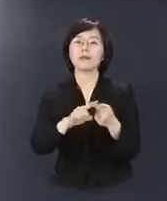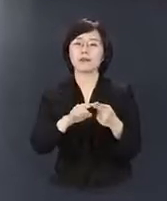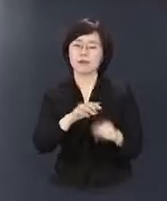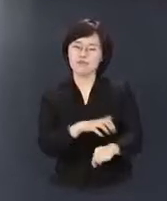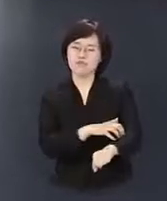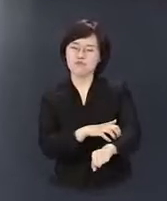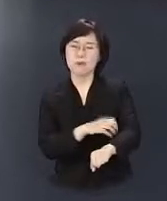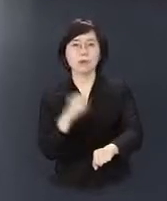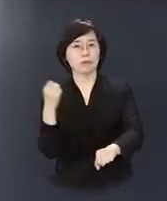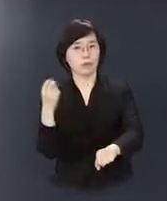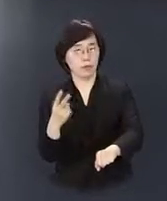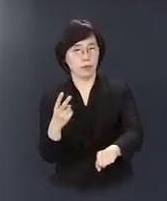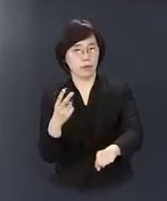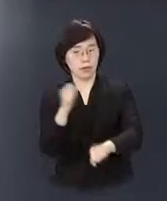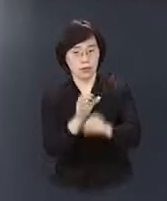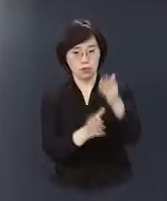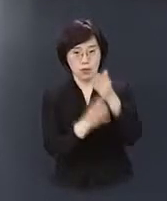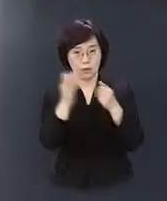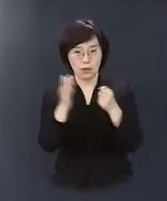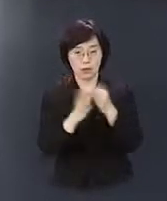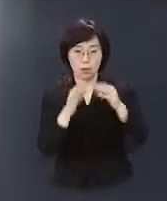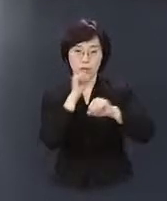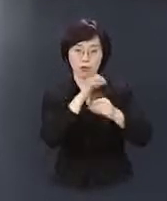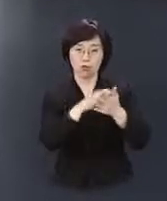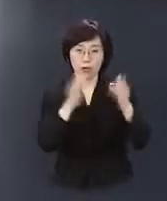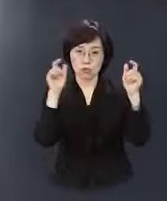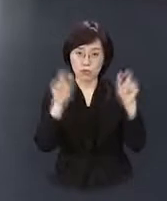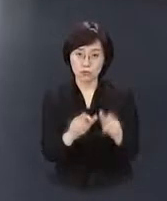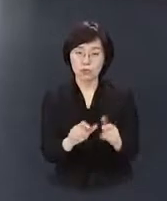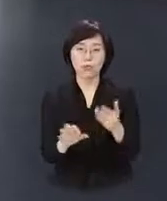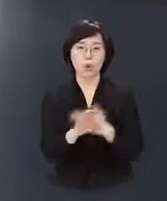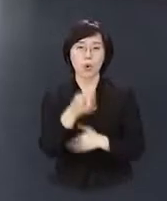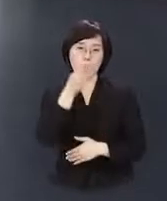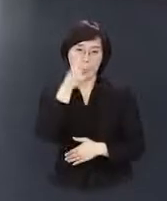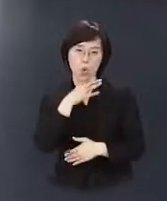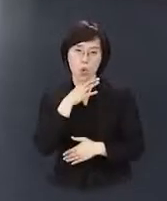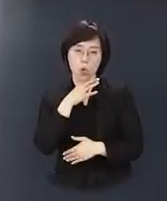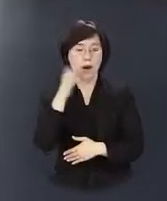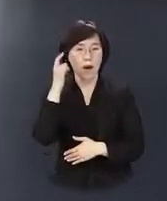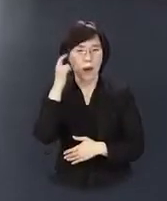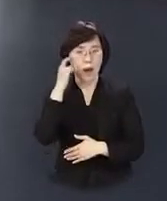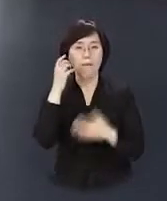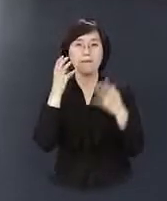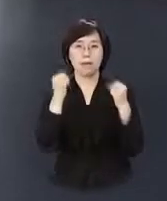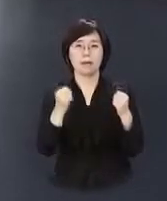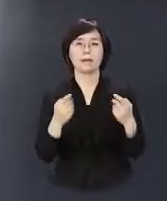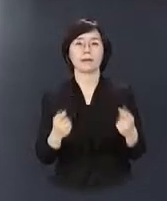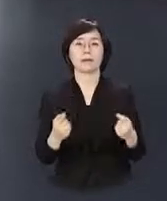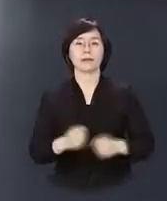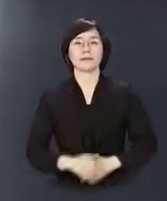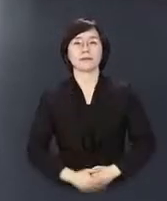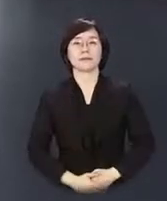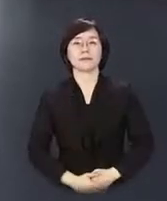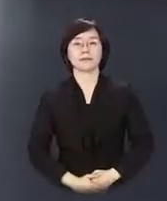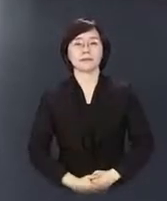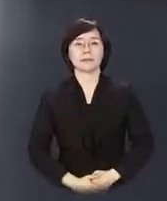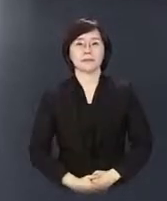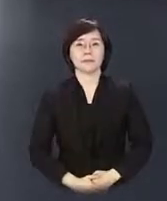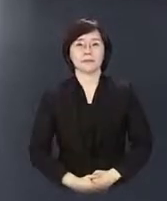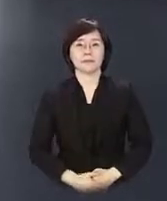불편함과 함께 행정 통합으로 공무원 수가 축소되면 효율적이라는 의결이 많았던걸로 분석됩니다